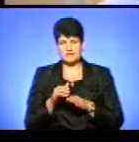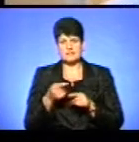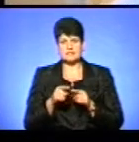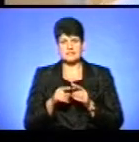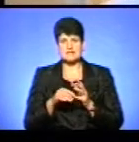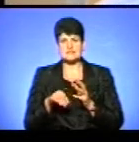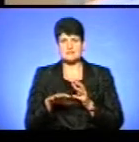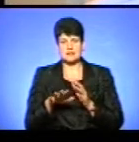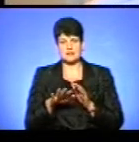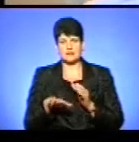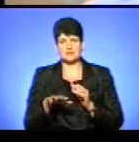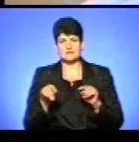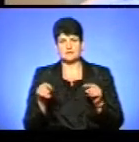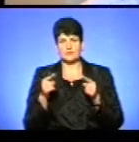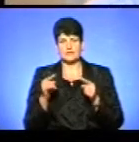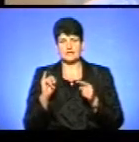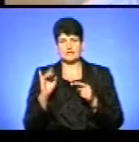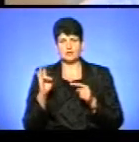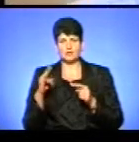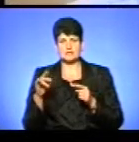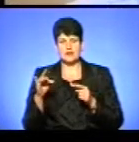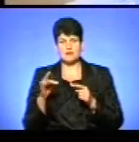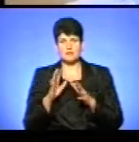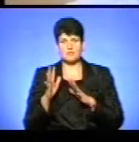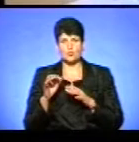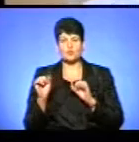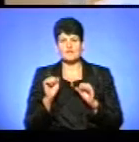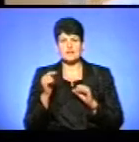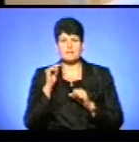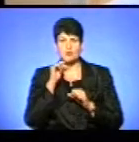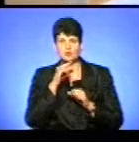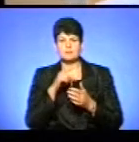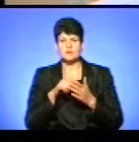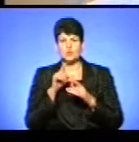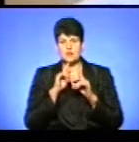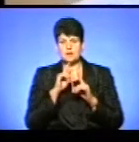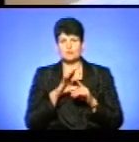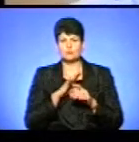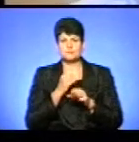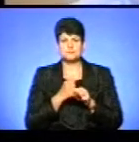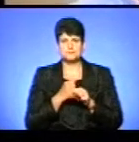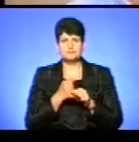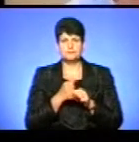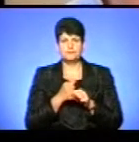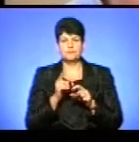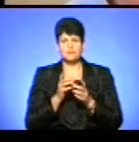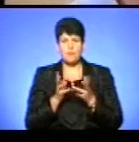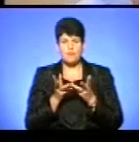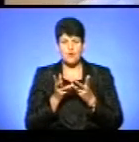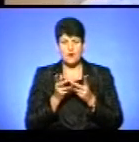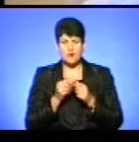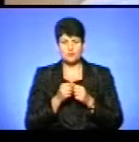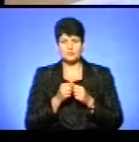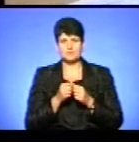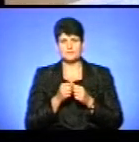під створення індустріального парку. Управлінням економіки міської ради було пророблено роботу стосовно прорахунків